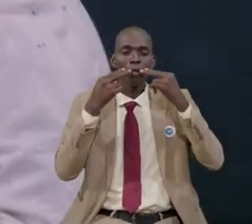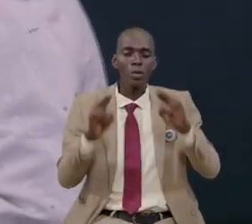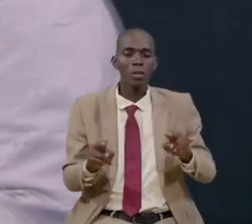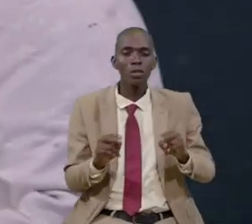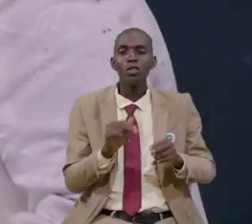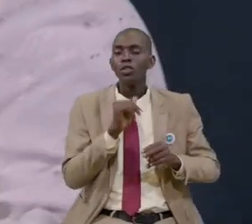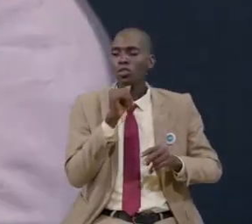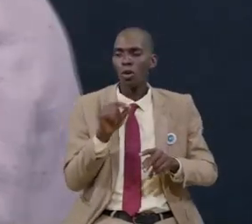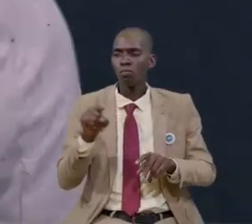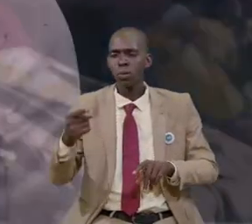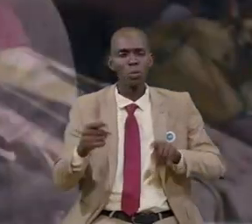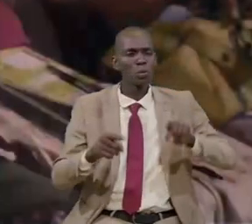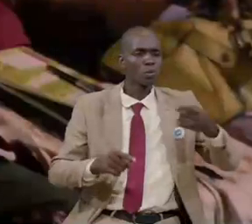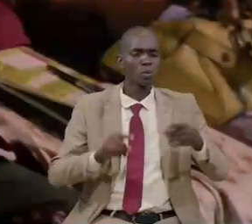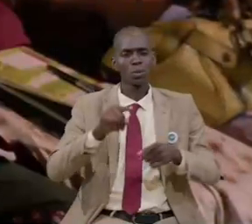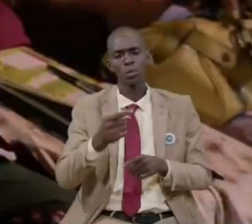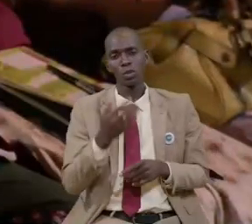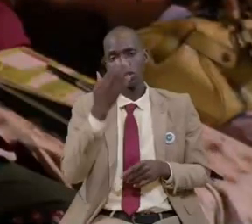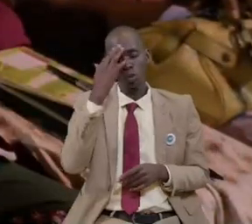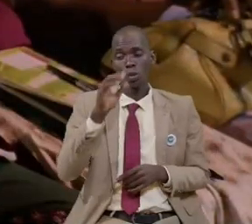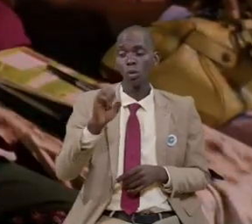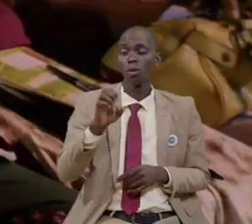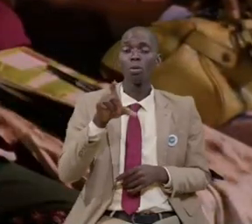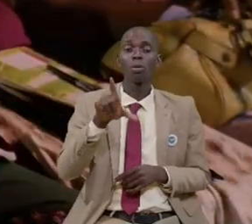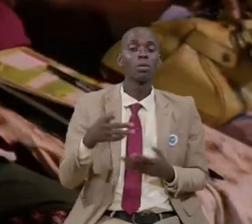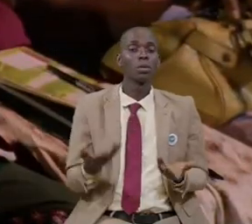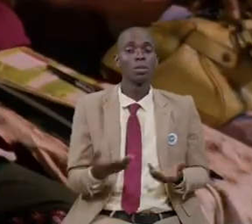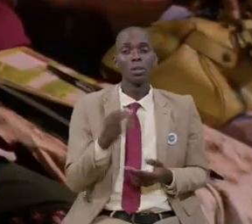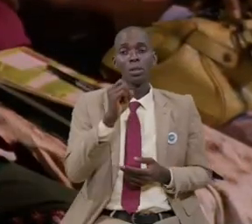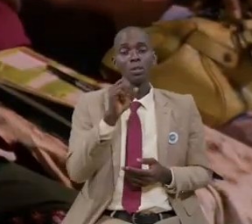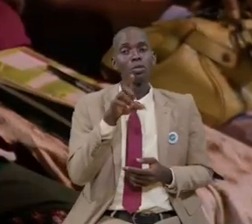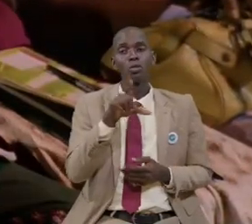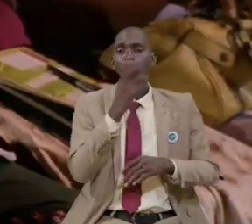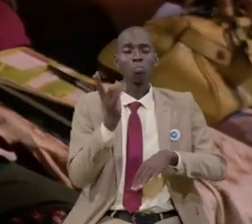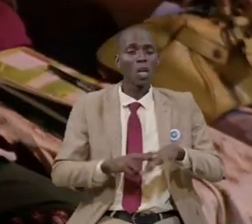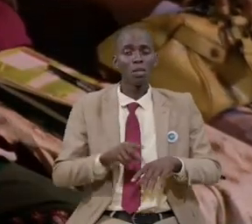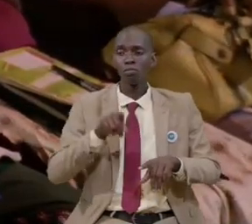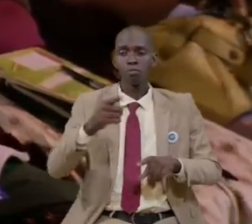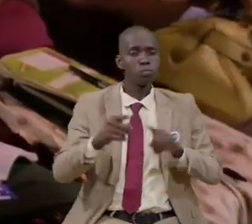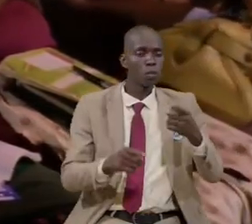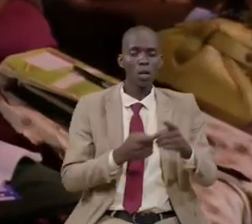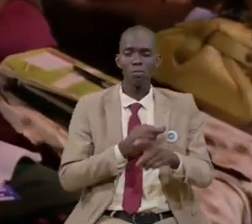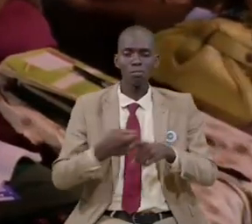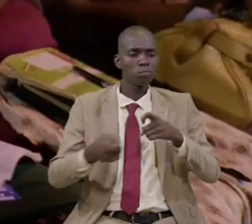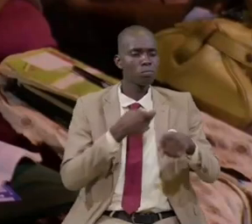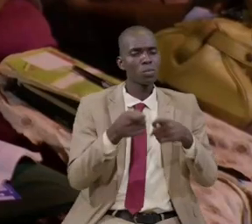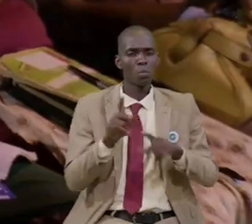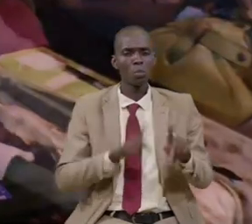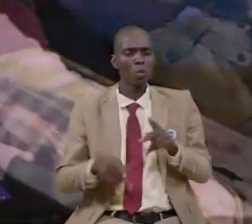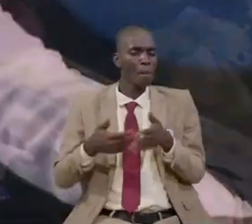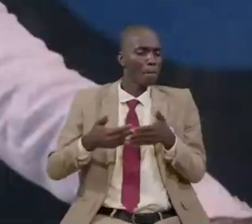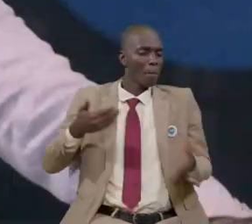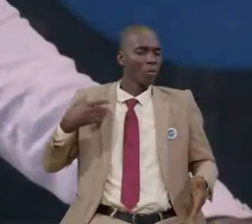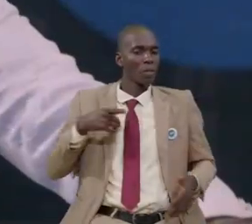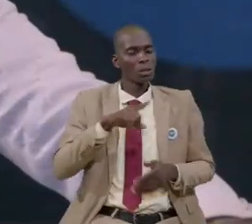Ouais, Saul était dangereux, une personne violente. C'est ce qu'il était avant sa conversion, avant de connaître